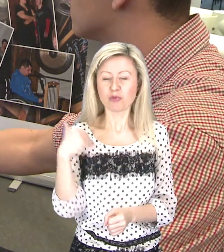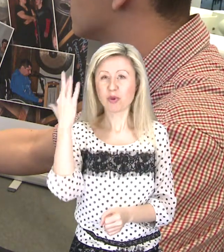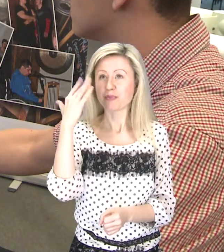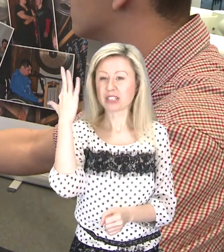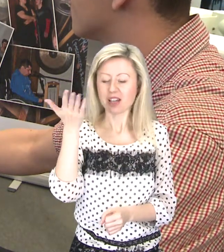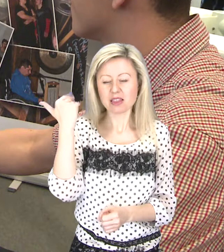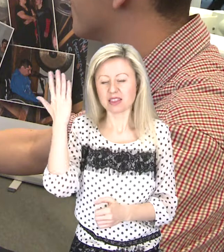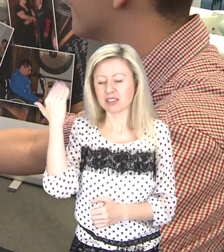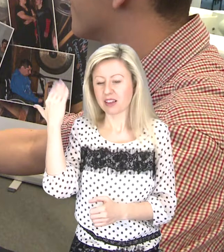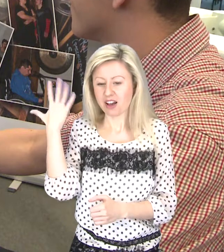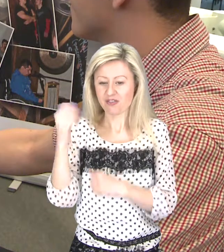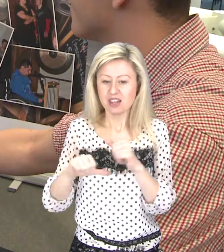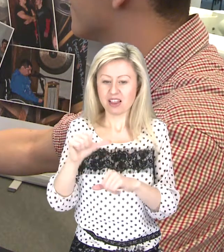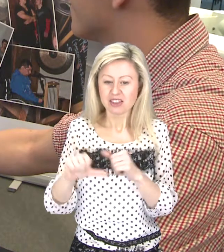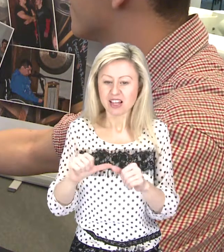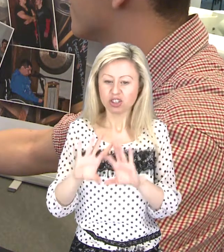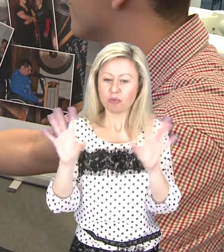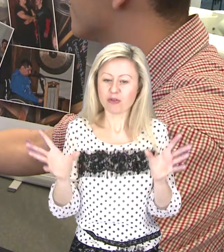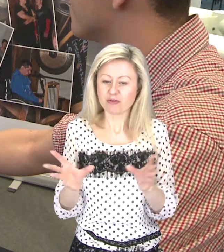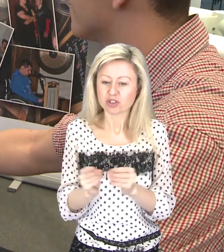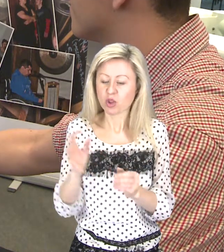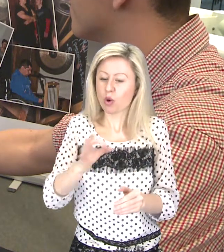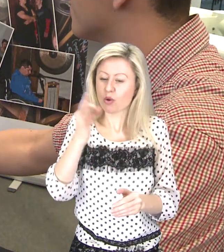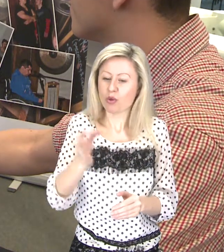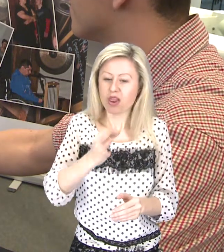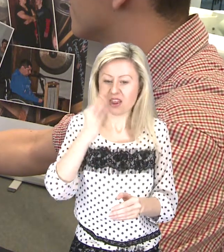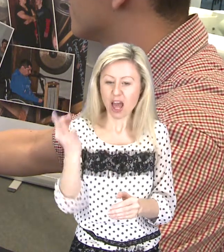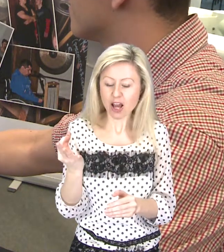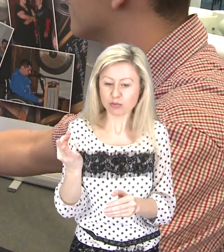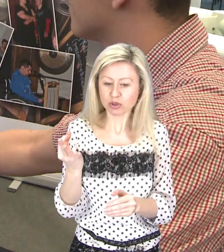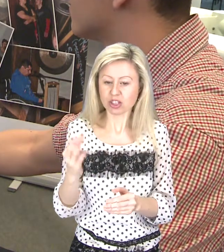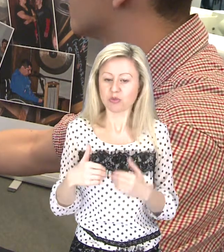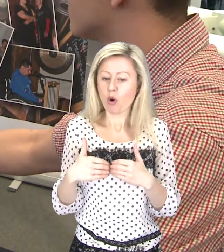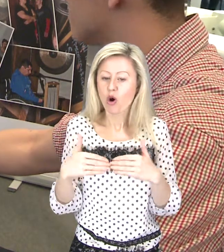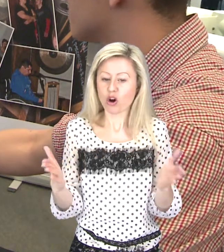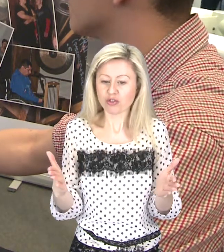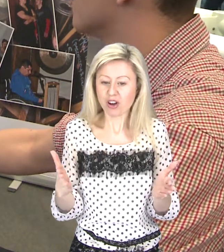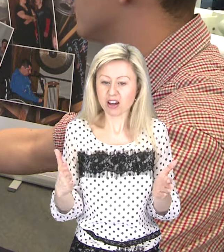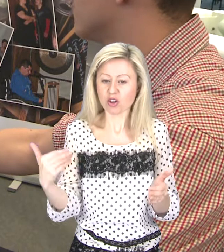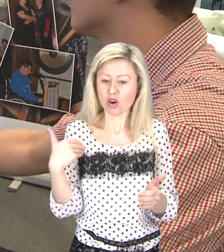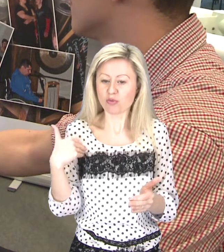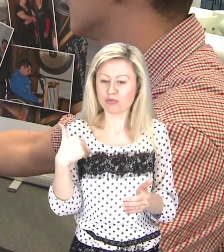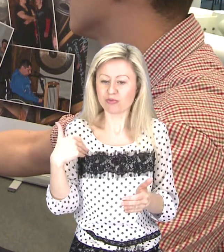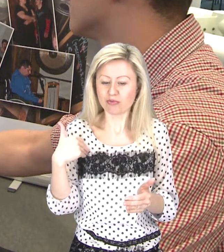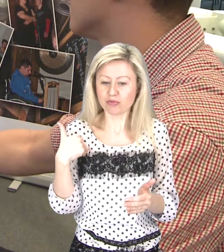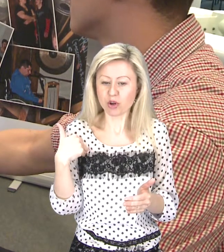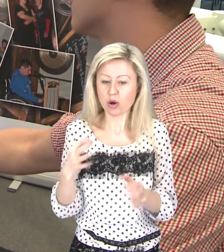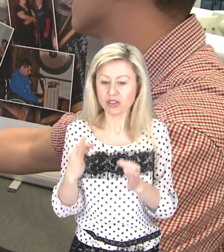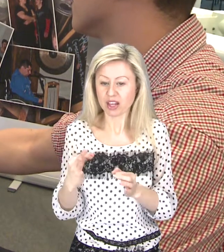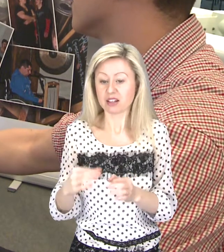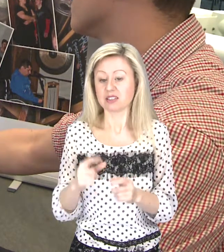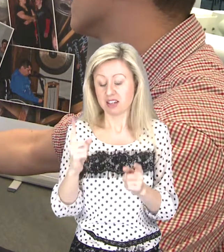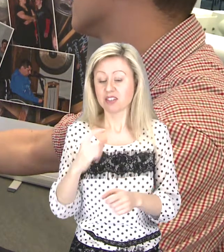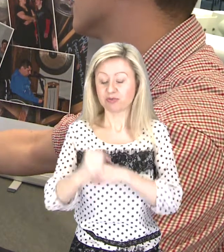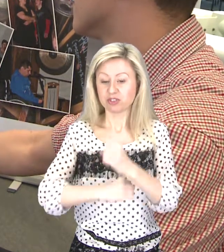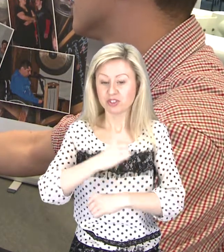przed wieloma laty, żeby tę przestrzeń udoskonalać. I to dzięki otwartości prezydenta Rafała Dudkiewicza udaje się realizować.